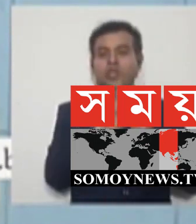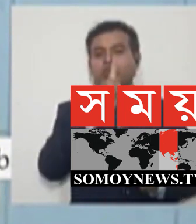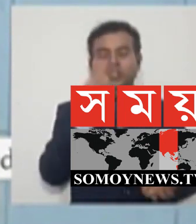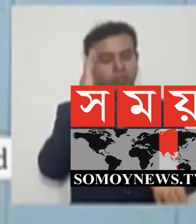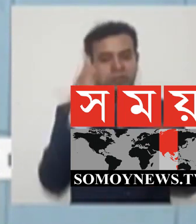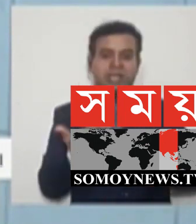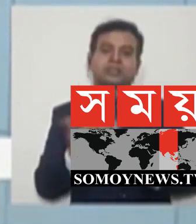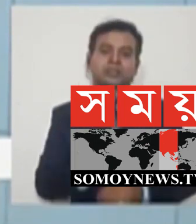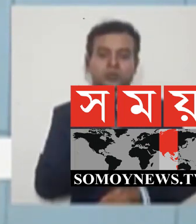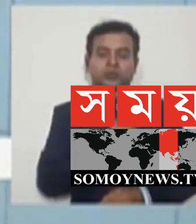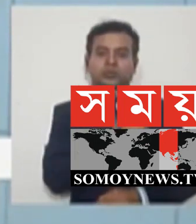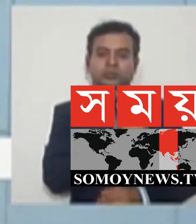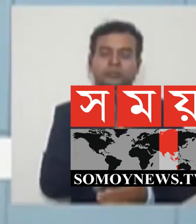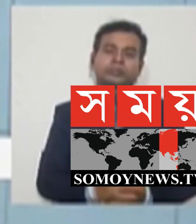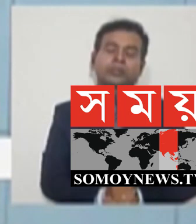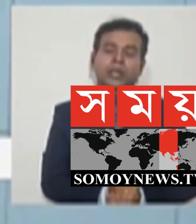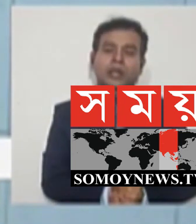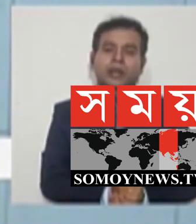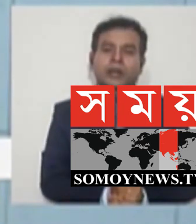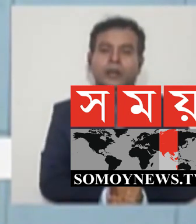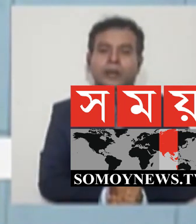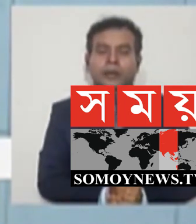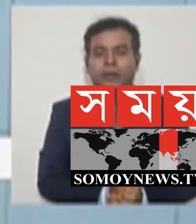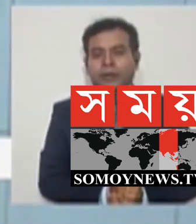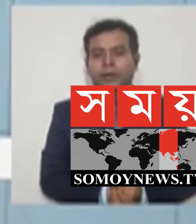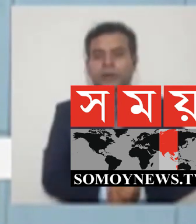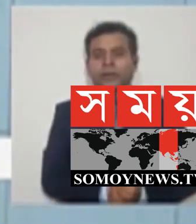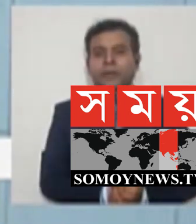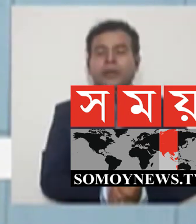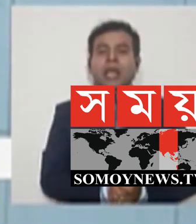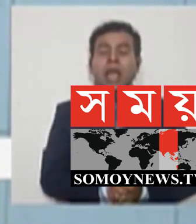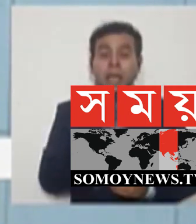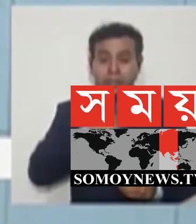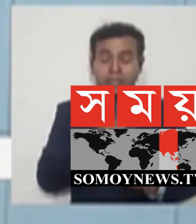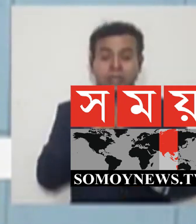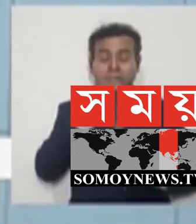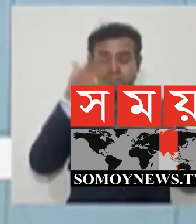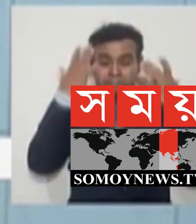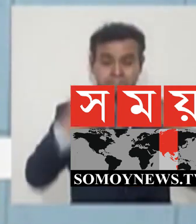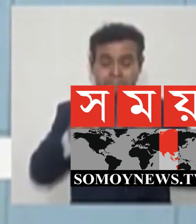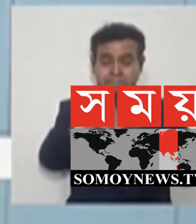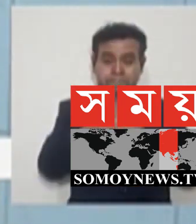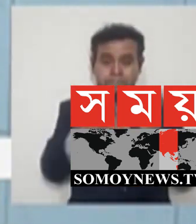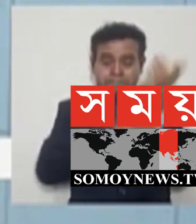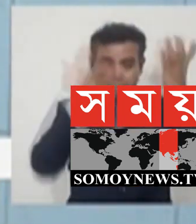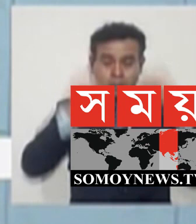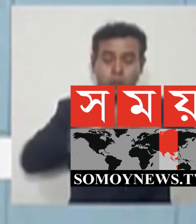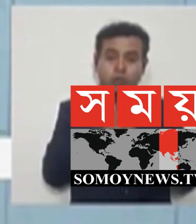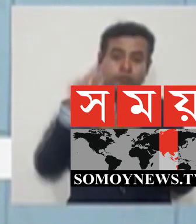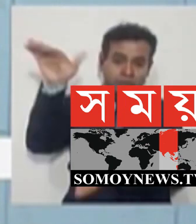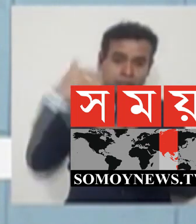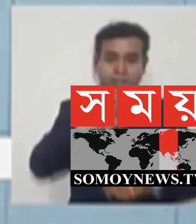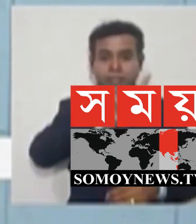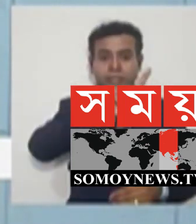আমরা যা সুরক্ষা সামগ্রী 24 ঘন্টায় সংগ্রহ করেছি সেটা 13,000 এবং এ পর্যন্ত